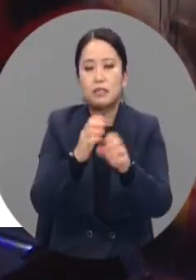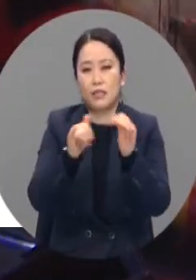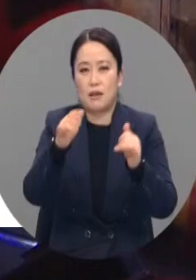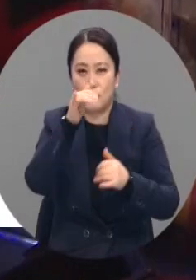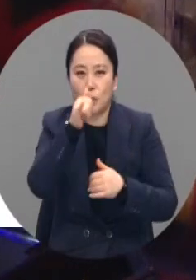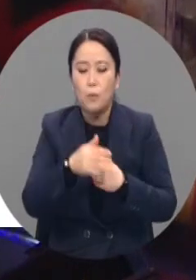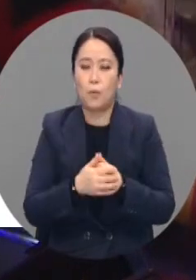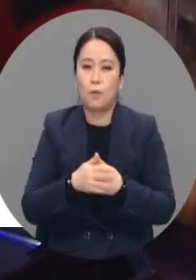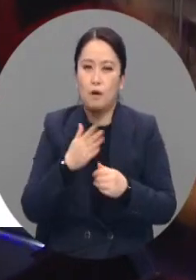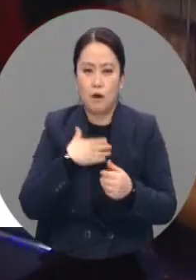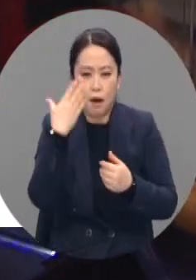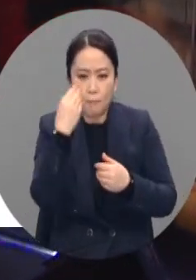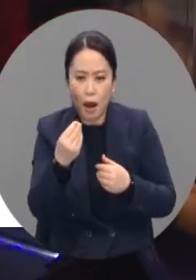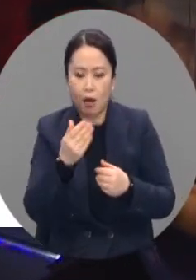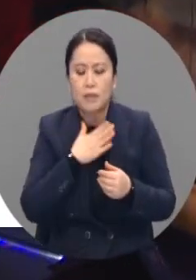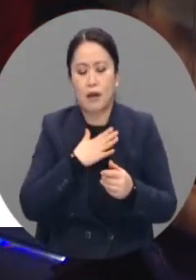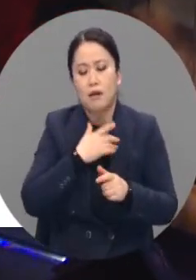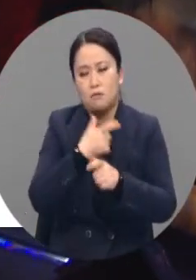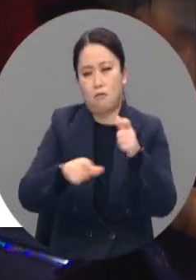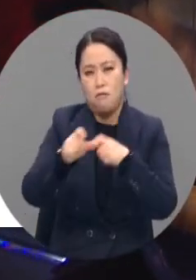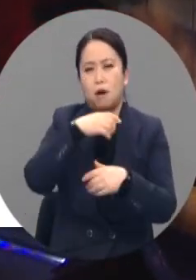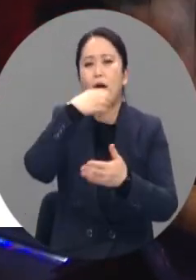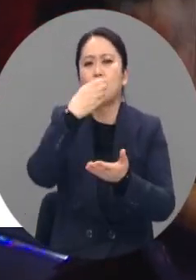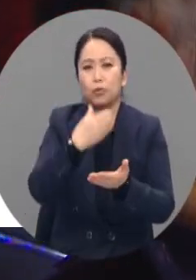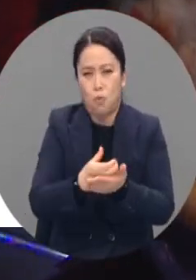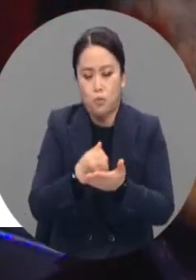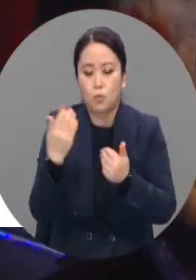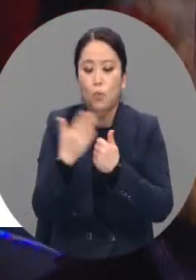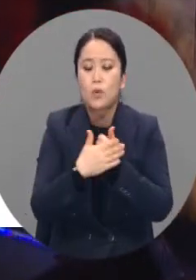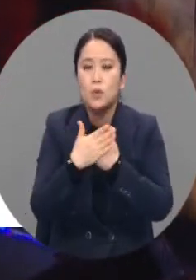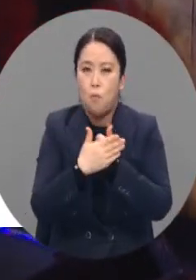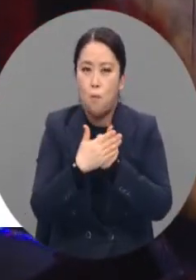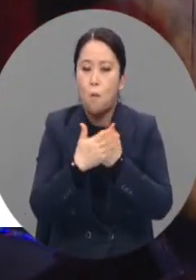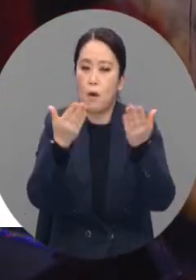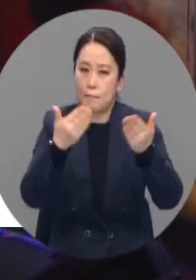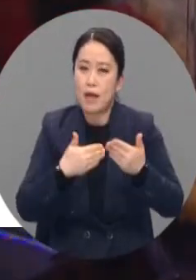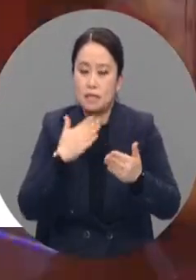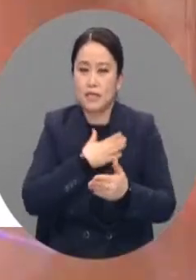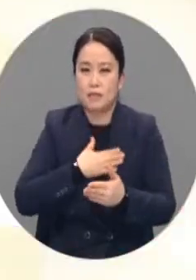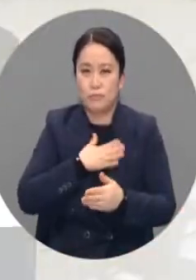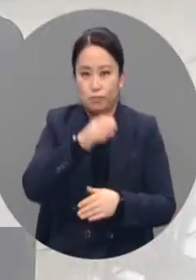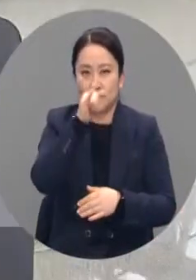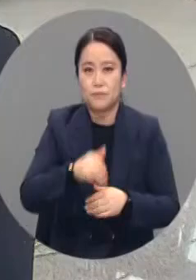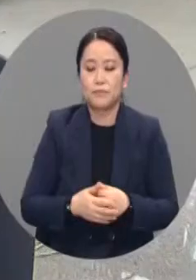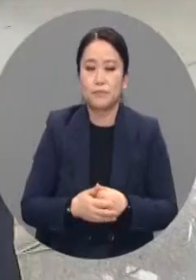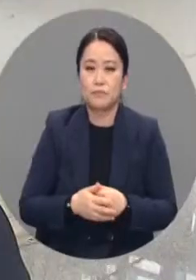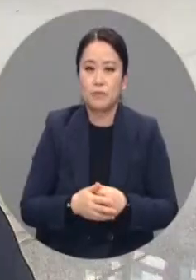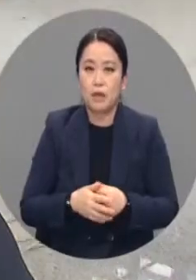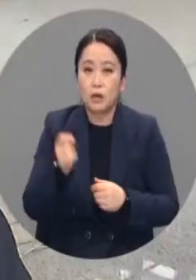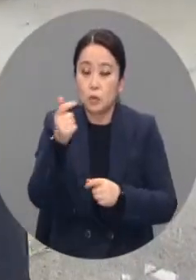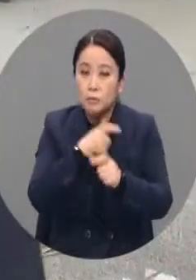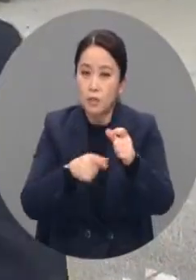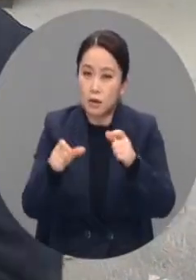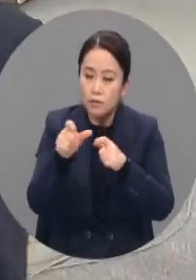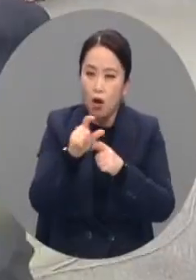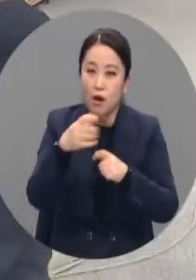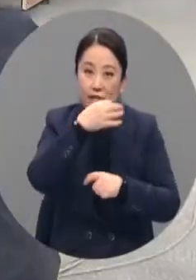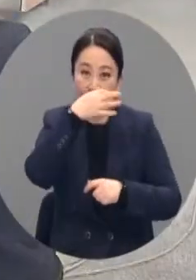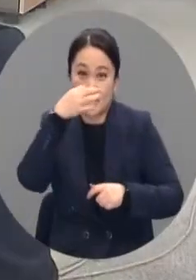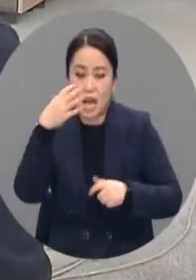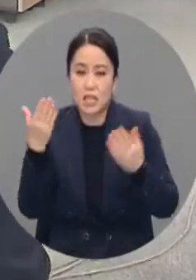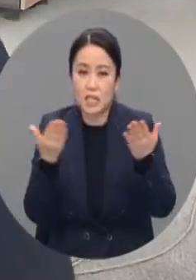모습 보면은 제가 되려 더 감동을 받고 제가 더 위로를 받는 그런 기분이 들었습니다. 좀처럼 신날